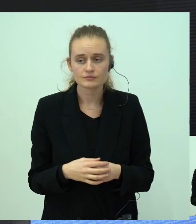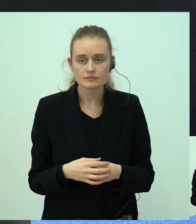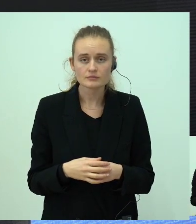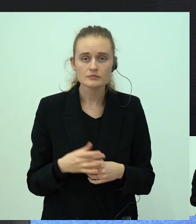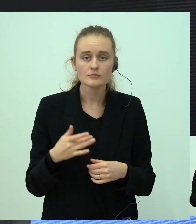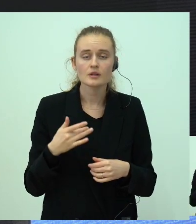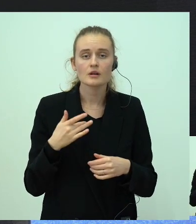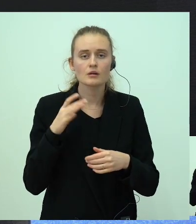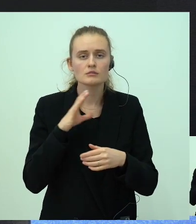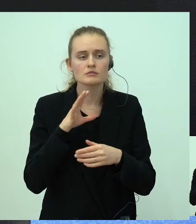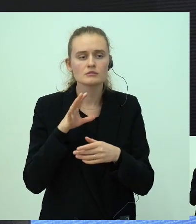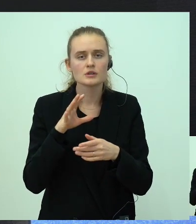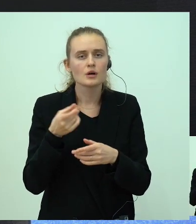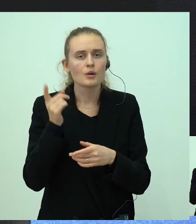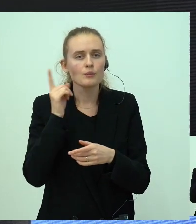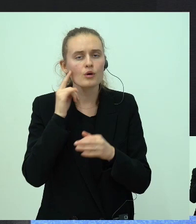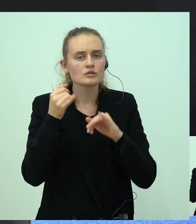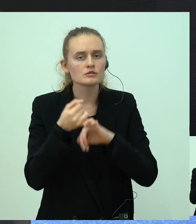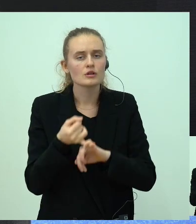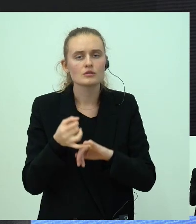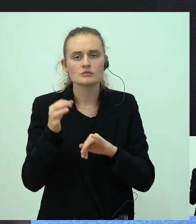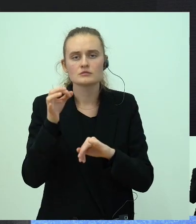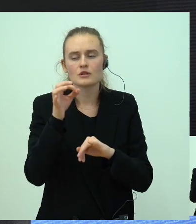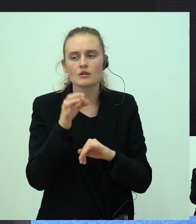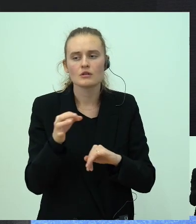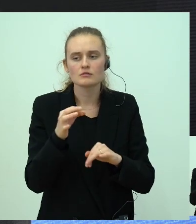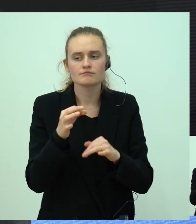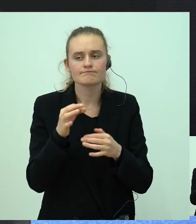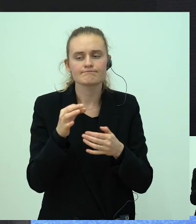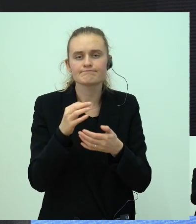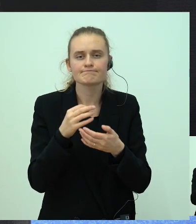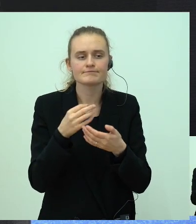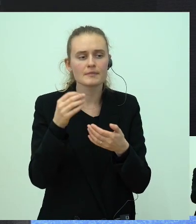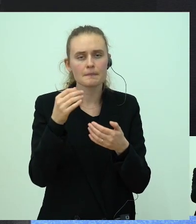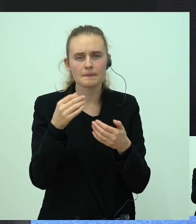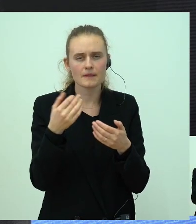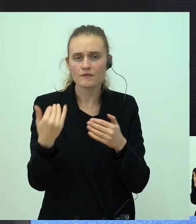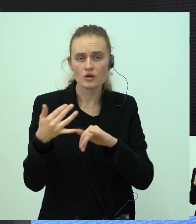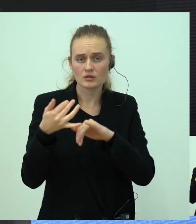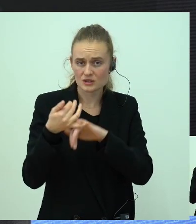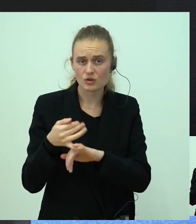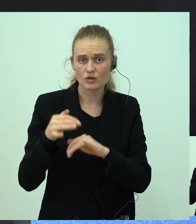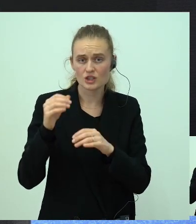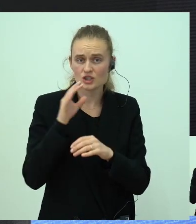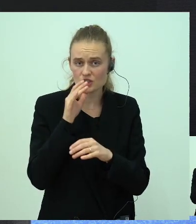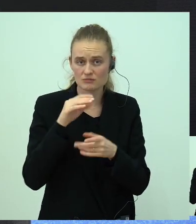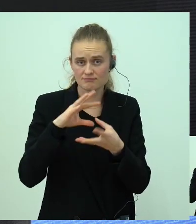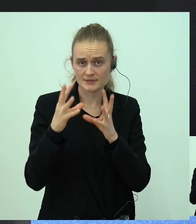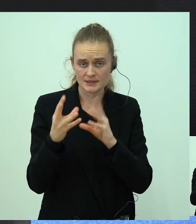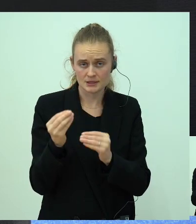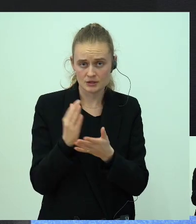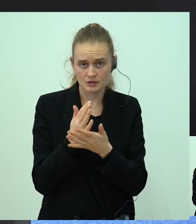macą, galbūt kažkas išgirs dar istorijas, na, kitokias istorijas apie žydų istoriją